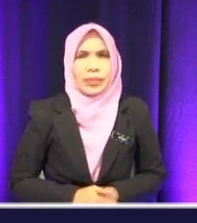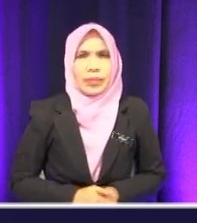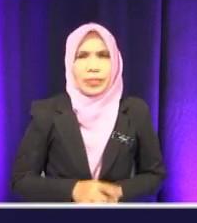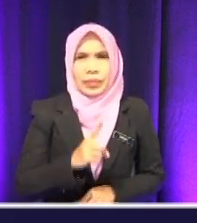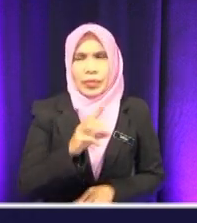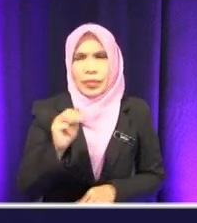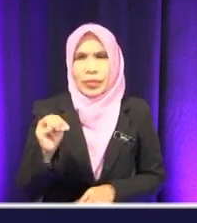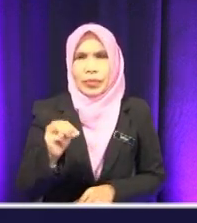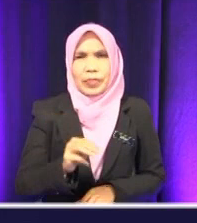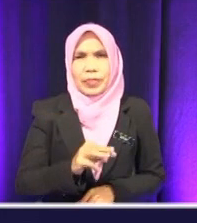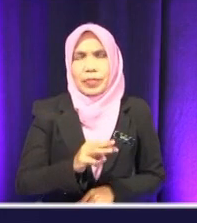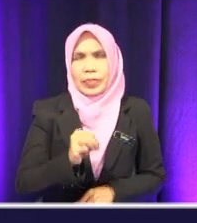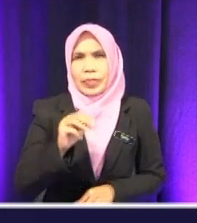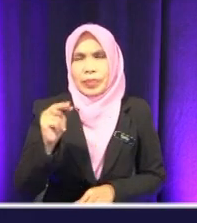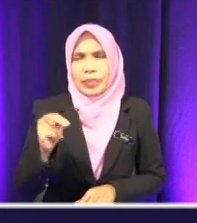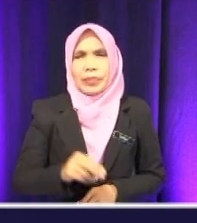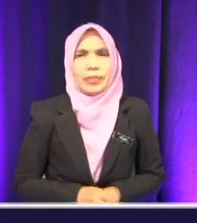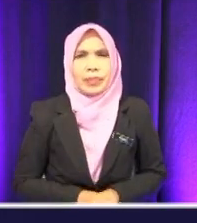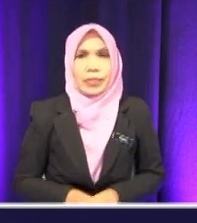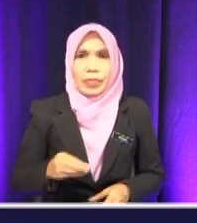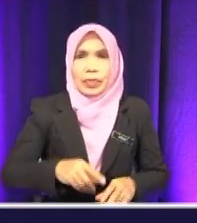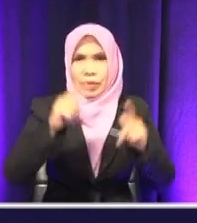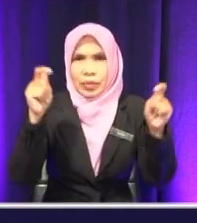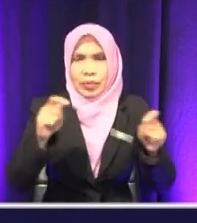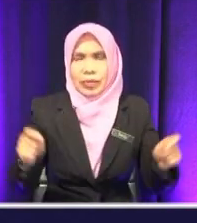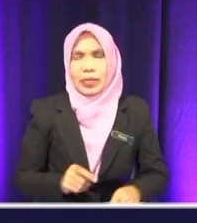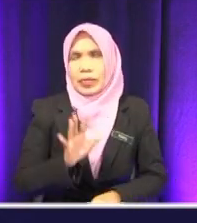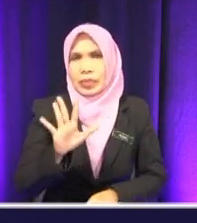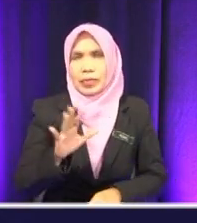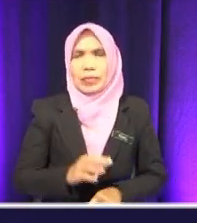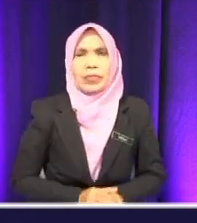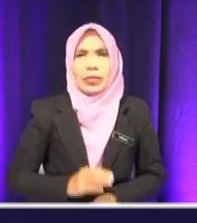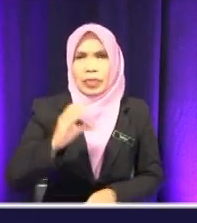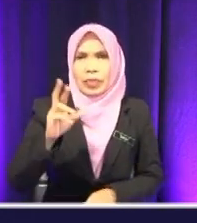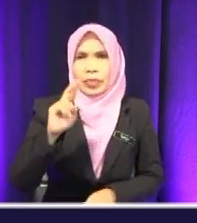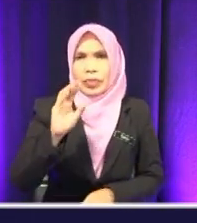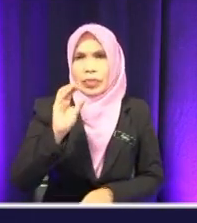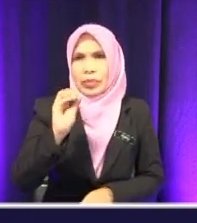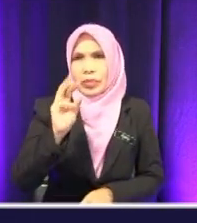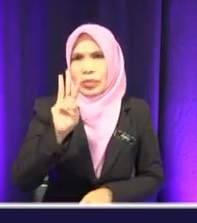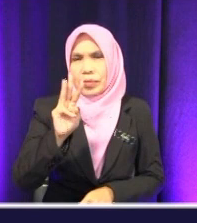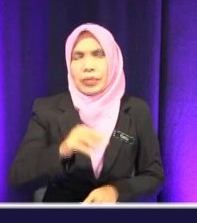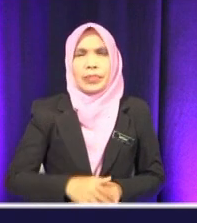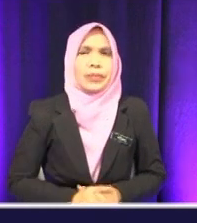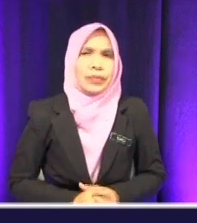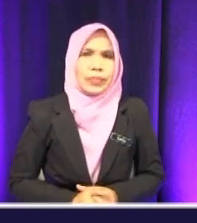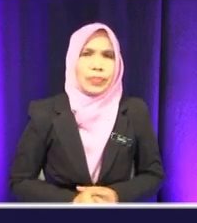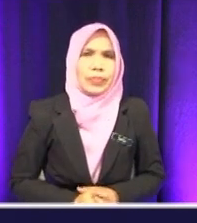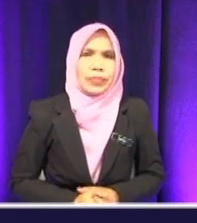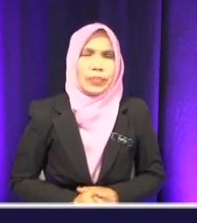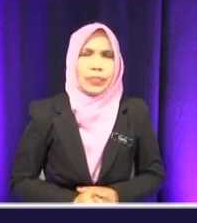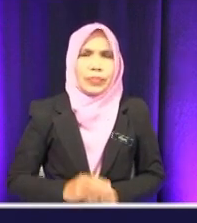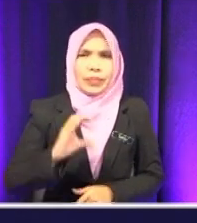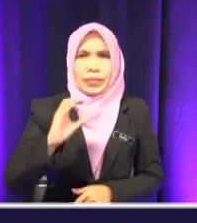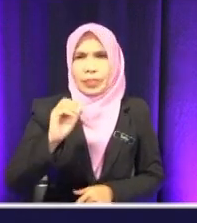111mm tetapi dalam tingkat kelima kita gunakan kaki gagak kro jadi calon-calon semua mesti